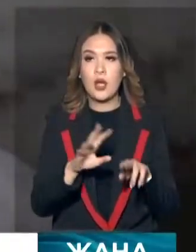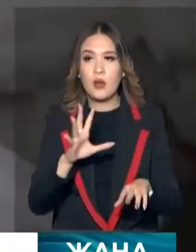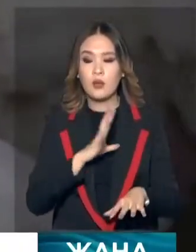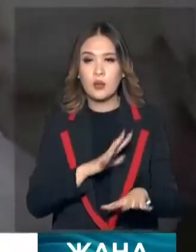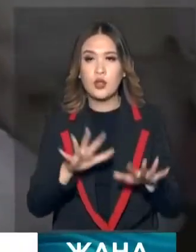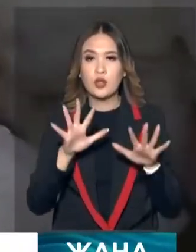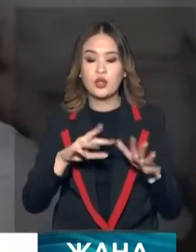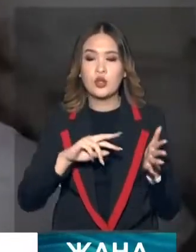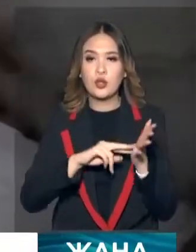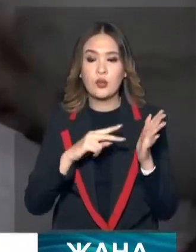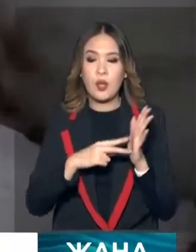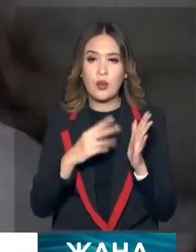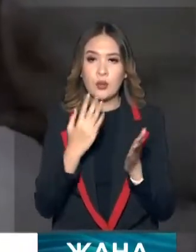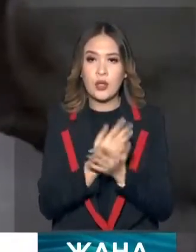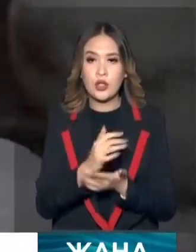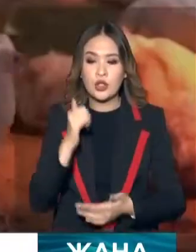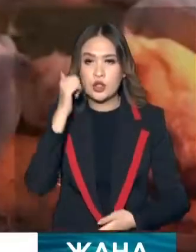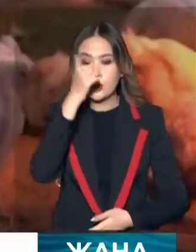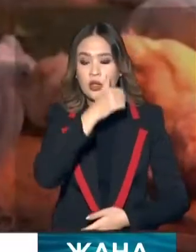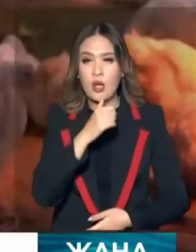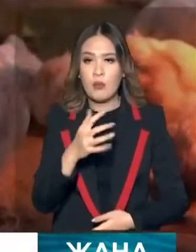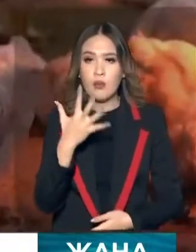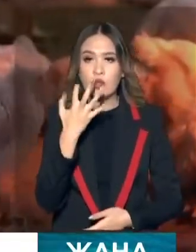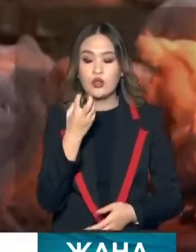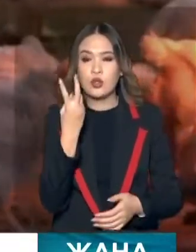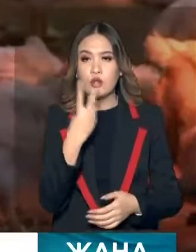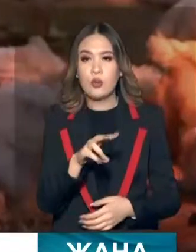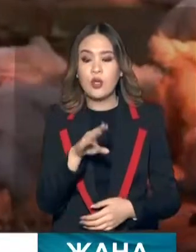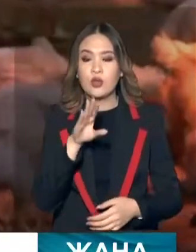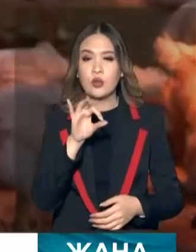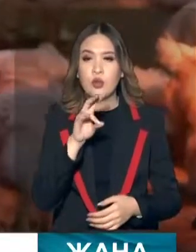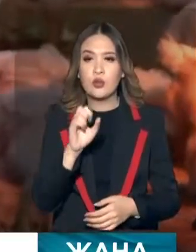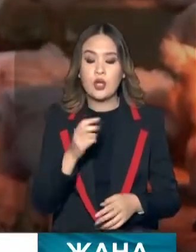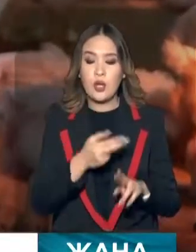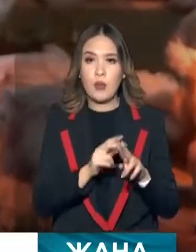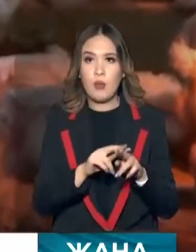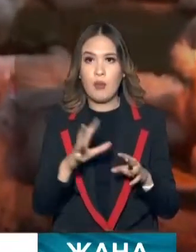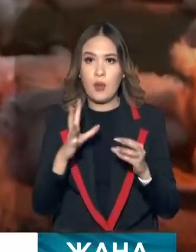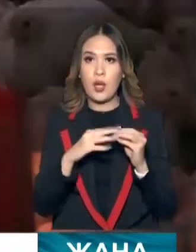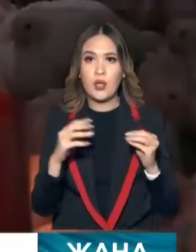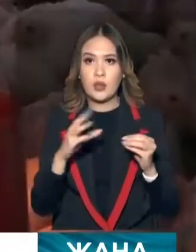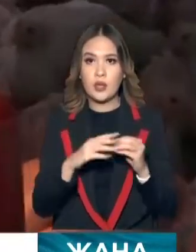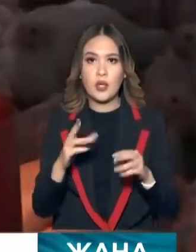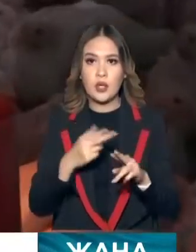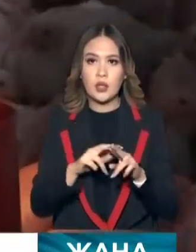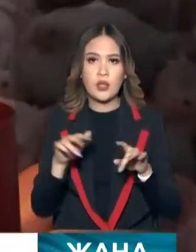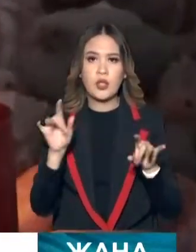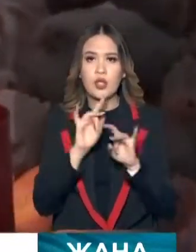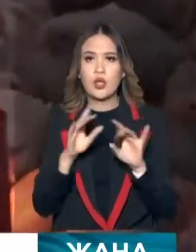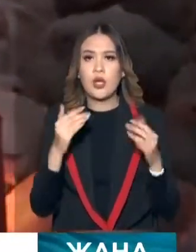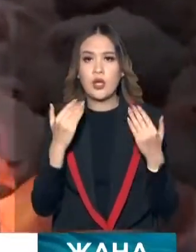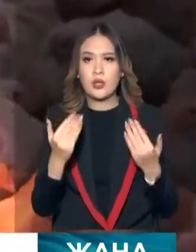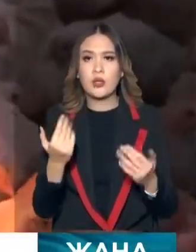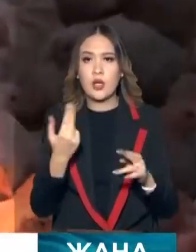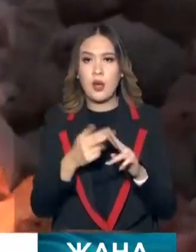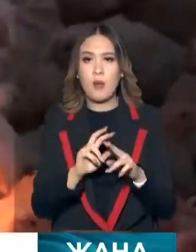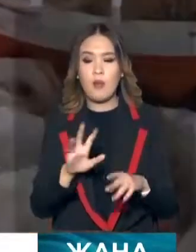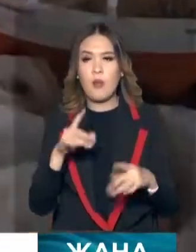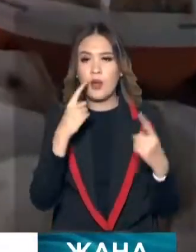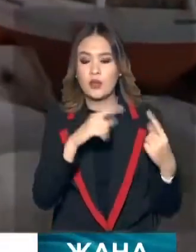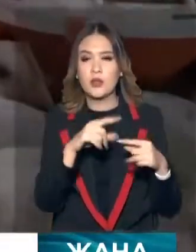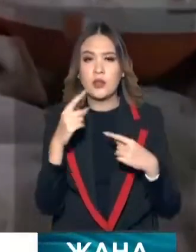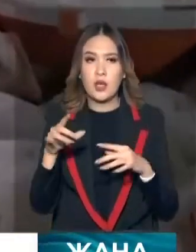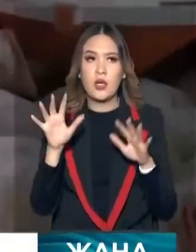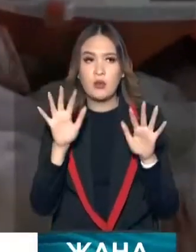салуды жоспарлап отыр. Жылына 520 тоннаға құс етін өндіруді мақсат еткен. Нәтижелі іске қазіргі таңда өңірдегі басқа да елді